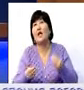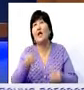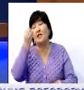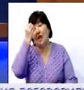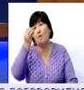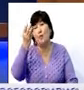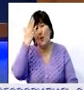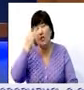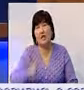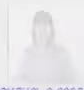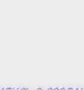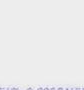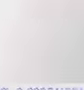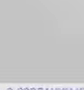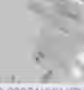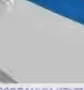Японии.